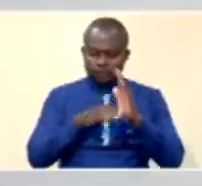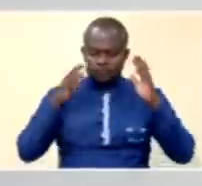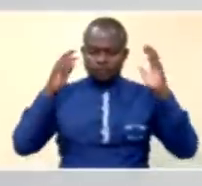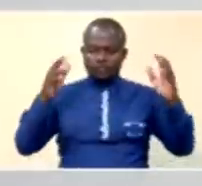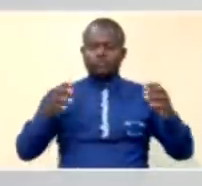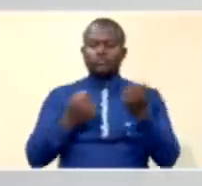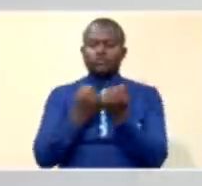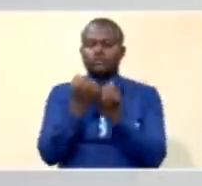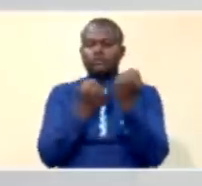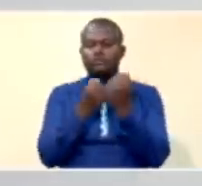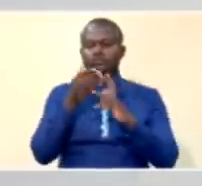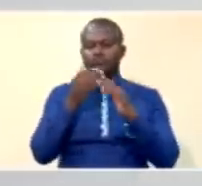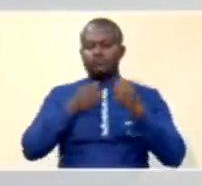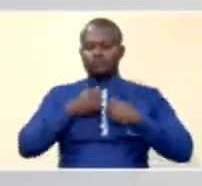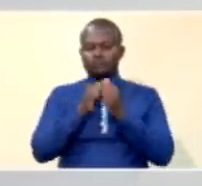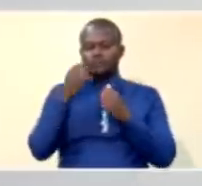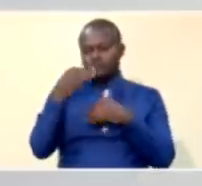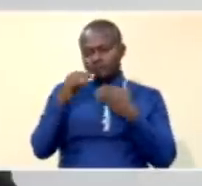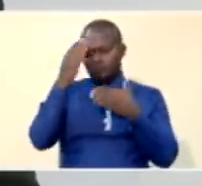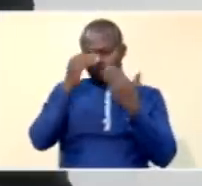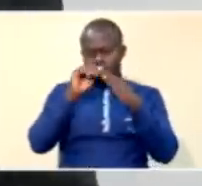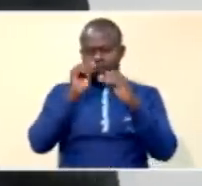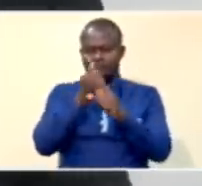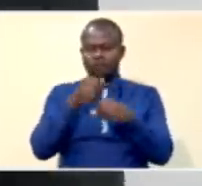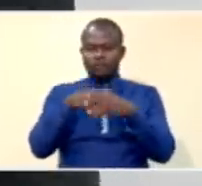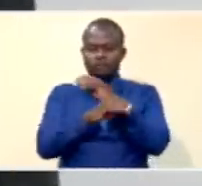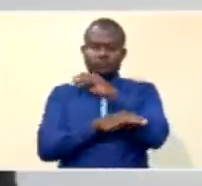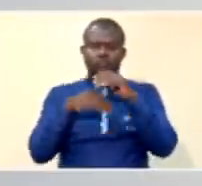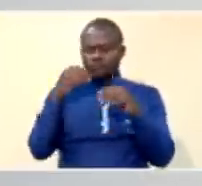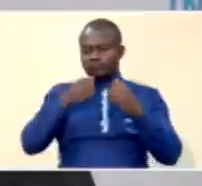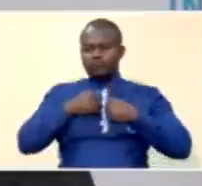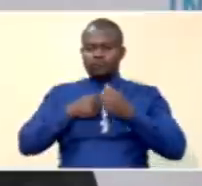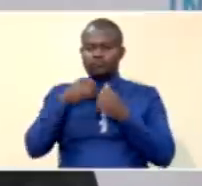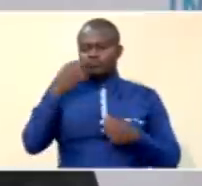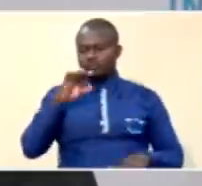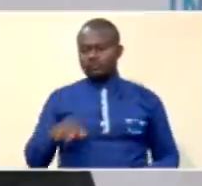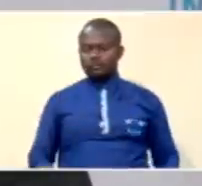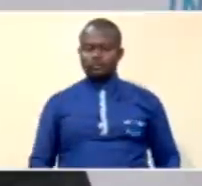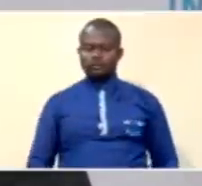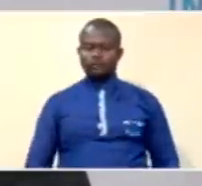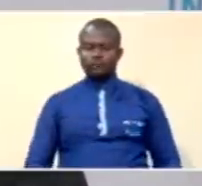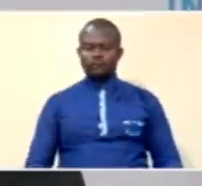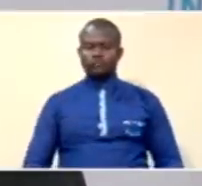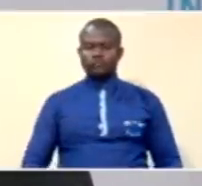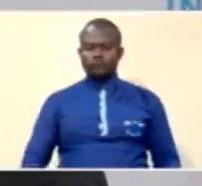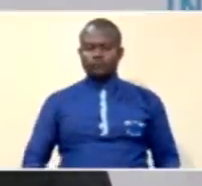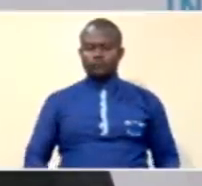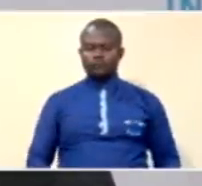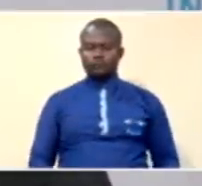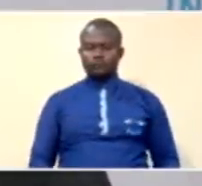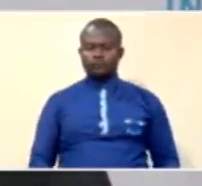y'ubutwererane bwagutse hagati y'u Rwanda n'Ubufaransa nk'uko byemejwe n'abakuru b'ibihugu by'u Rwanda n'Ubufaransa. Et l'objectif effectivement c'est de